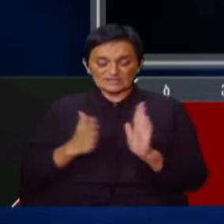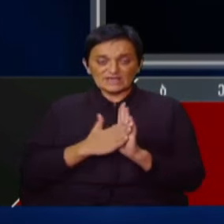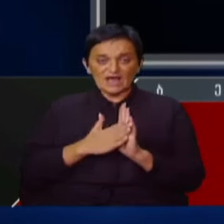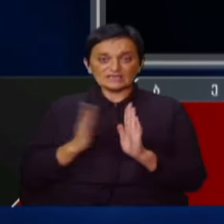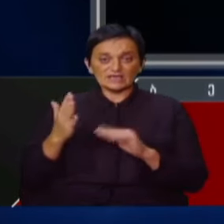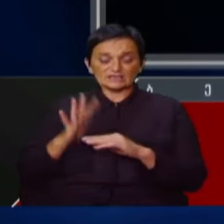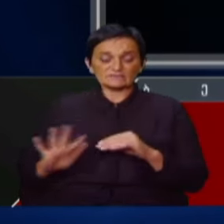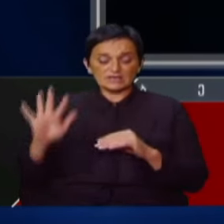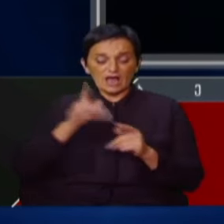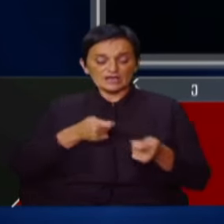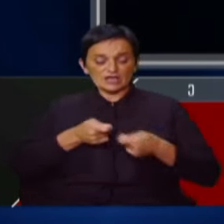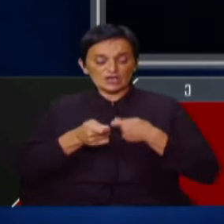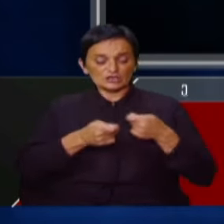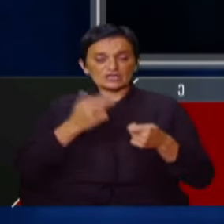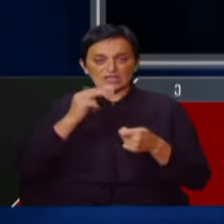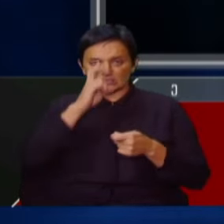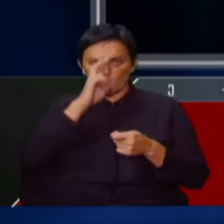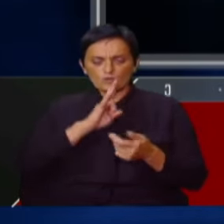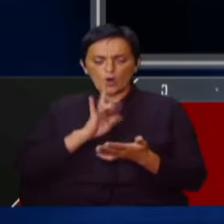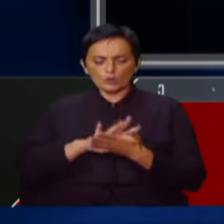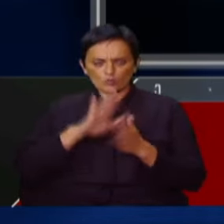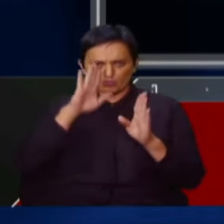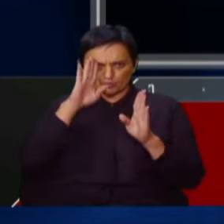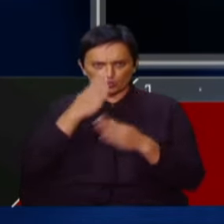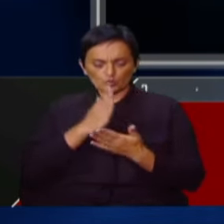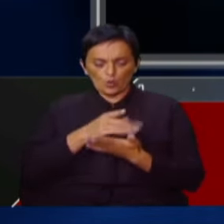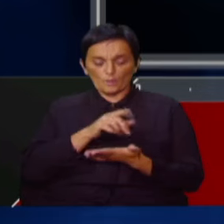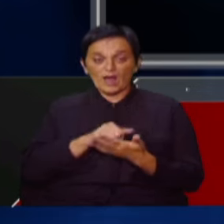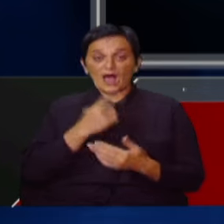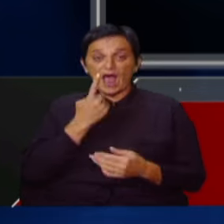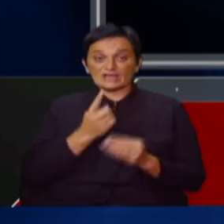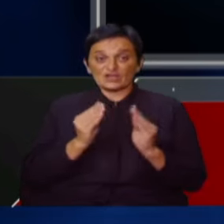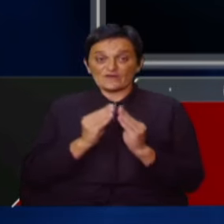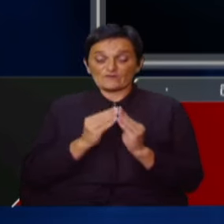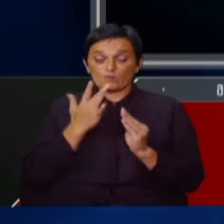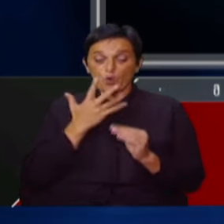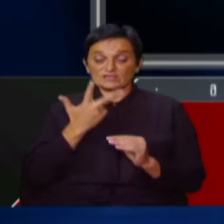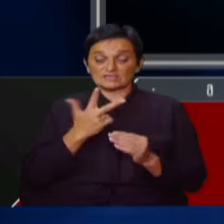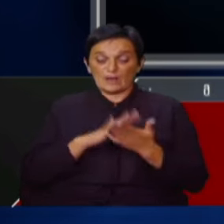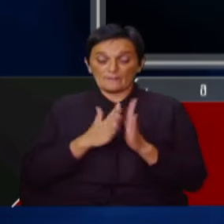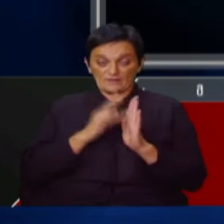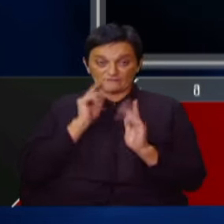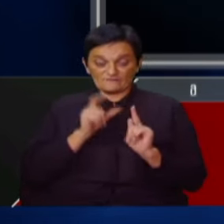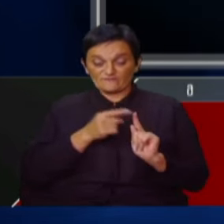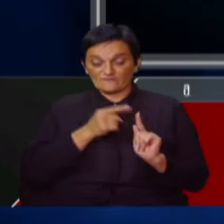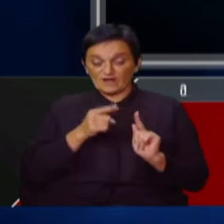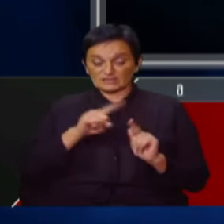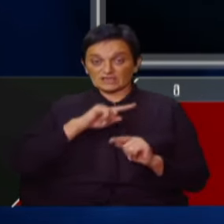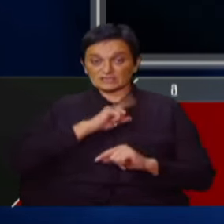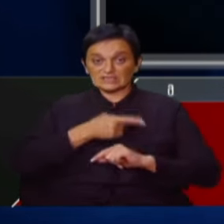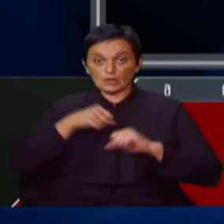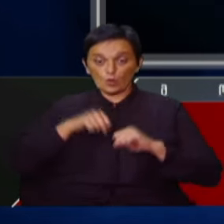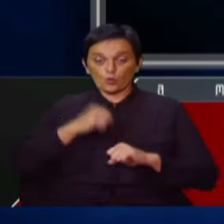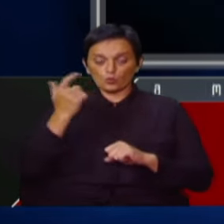გარედან იმართება და სახელმწიფოს გამუდმებული მტრობით არის დაკავებული. როდესაც ერთი და იგივე პოლიტიკური ძალა 3-ზე მეტი ვადით ინარჩუნებს ძალაუფლებას, ეს დემოკრატიულ